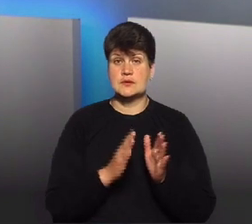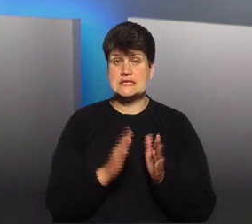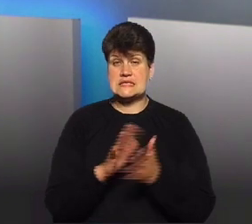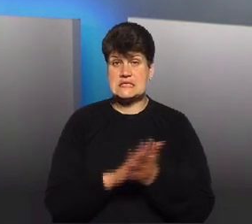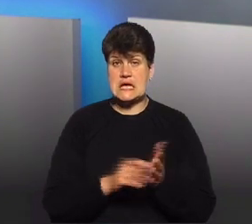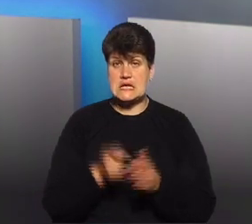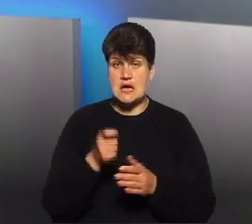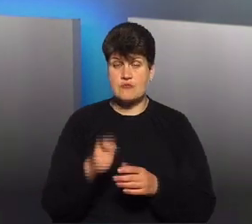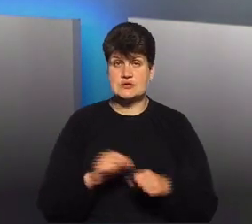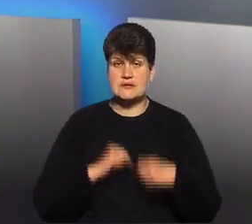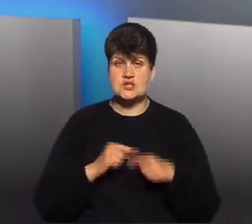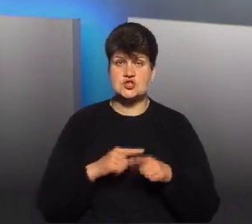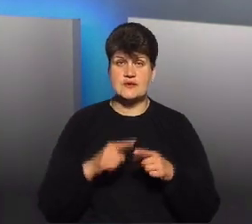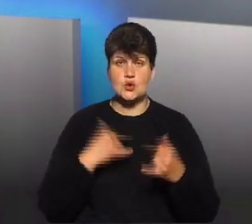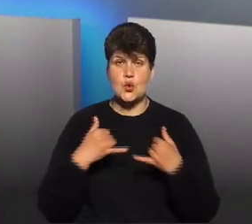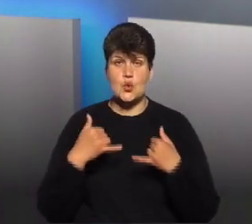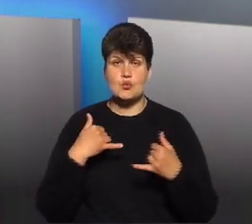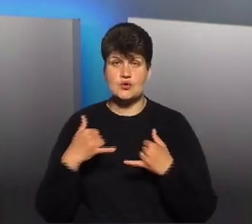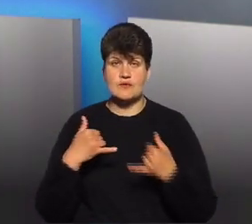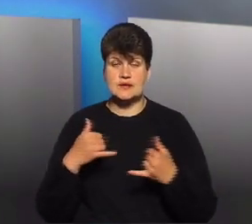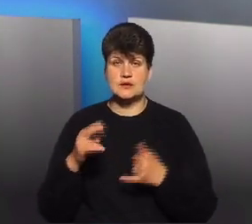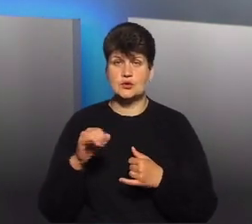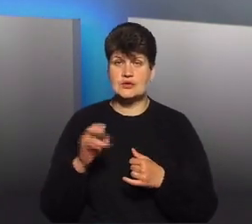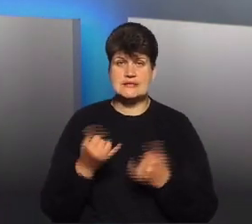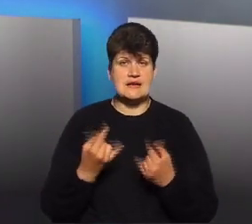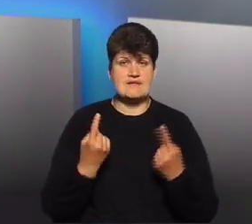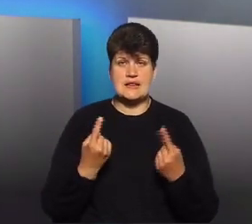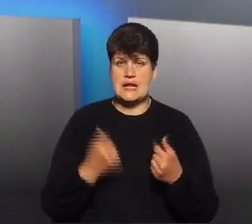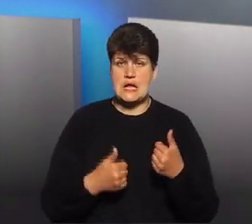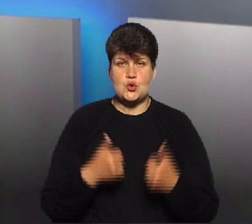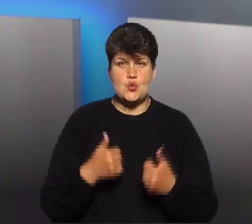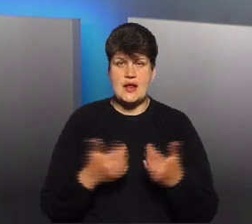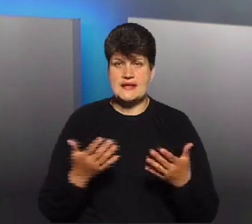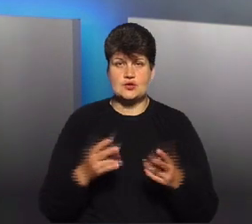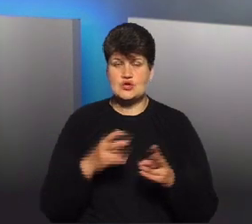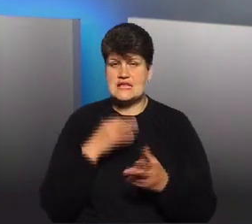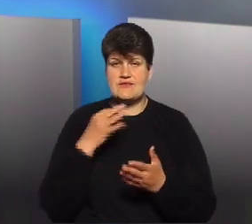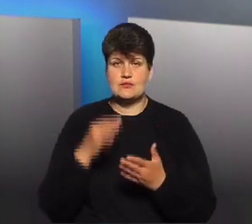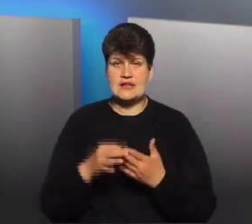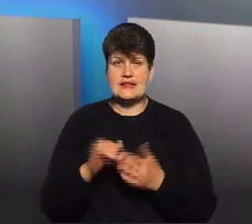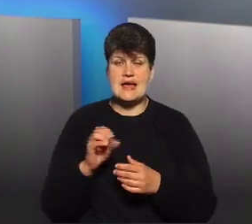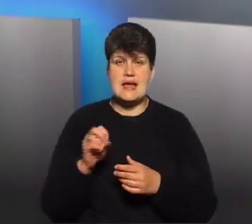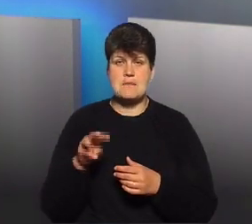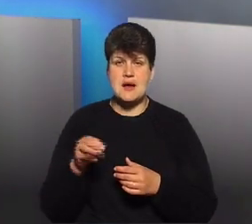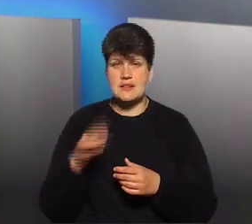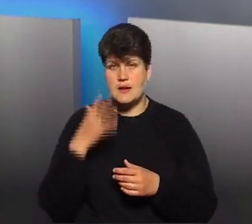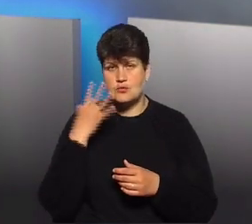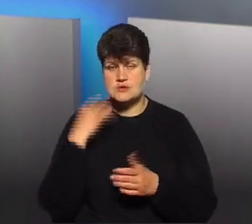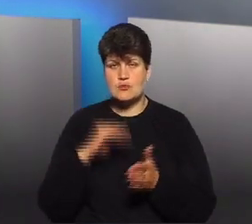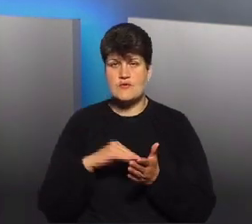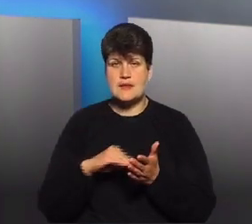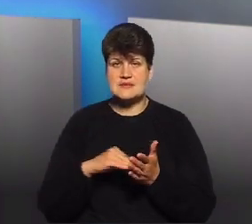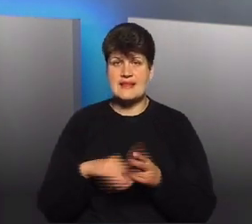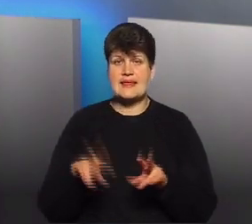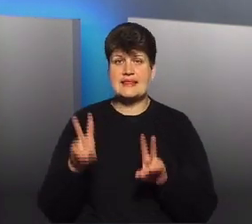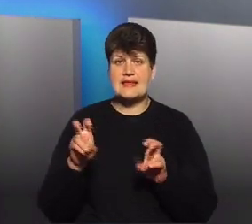швидко комунікувати з донором, тому що зараз велика конкуренція. Ну, якщо хтось не відповідає на імейл або просто забув там написати тему листа або